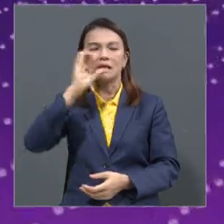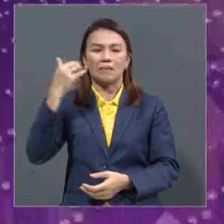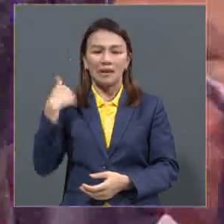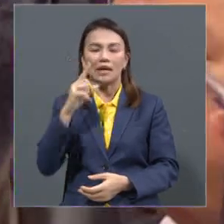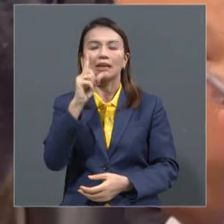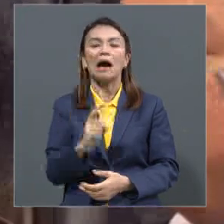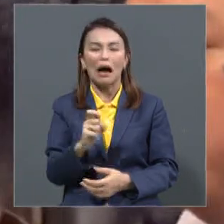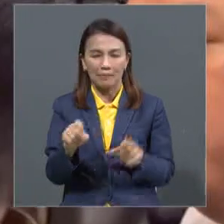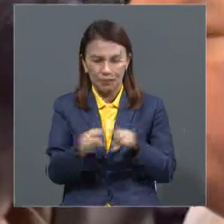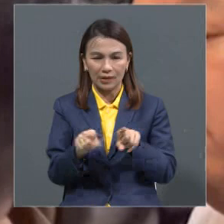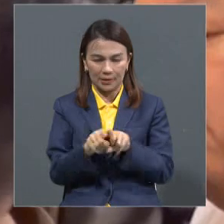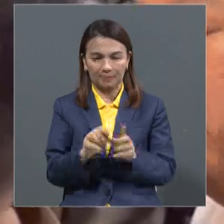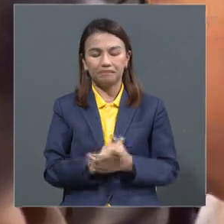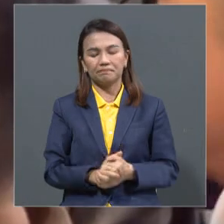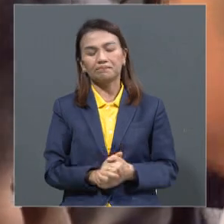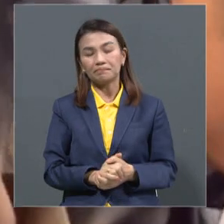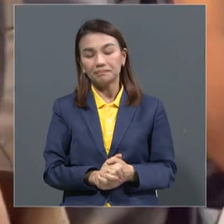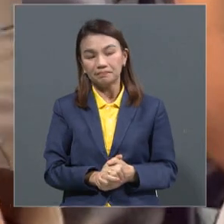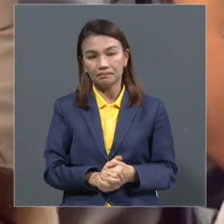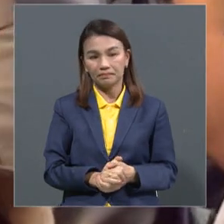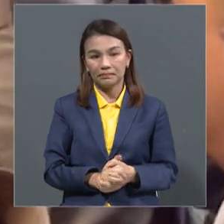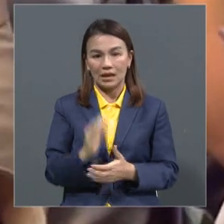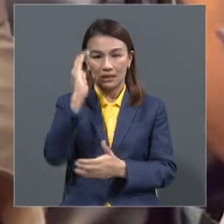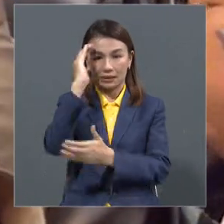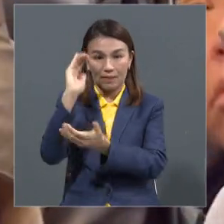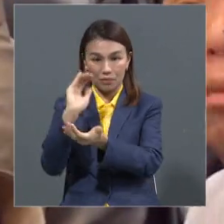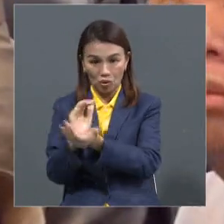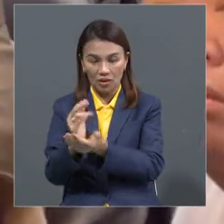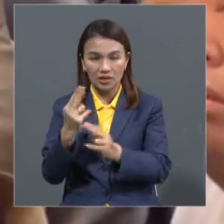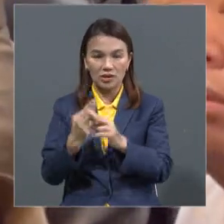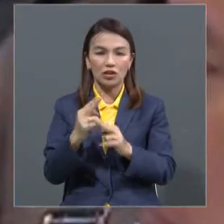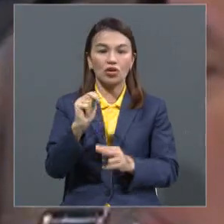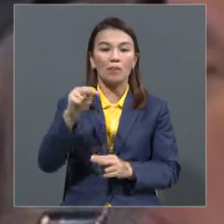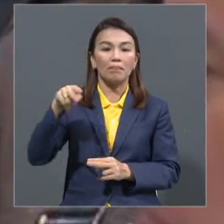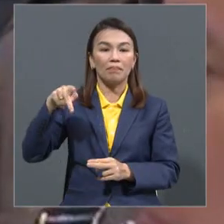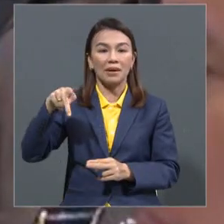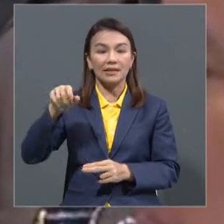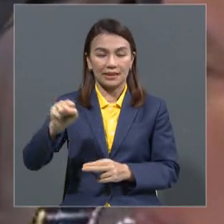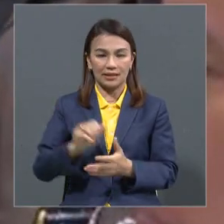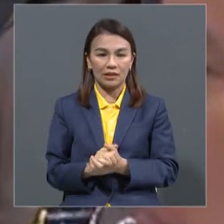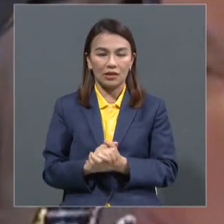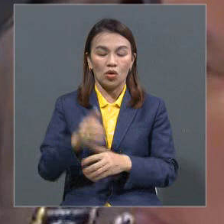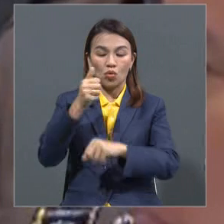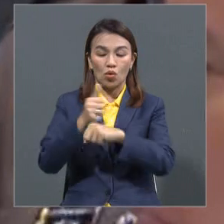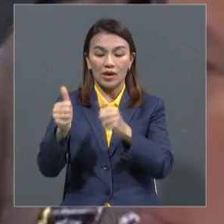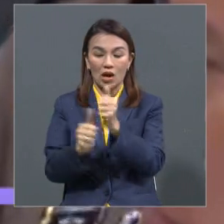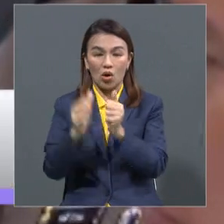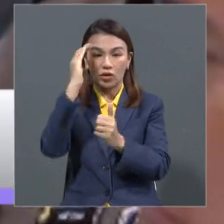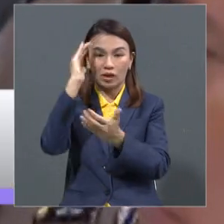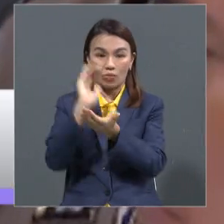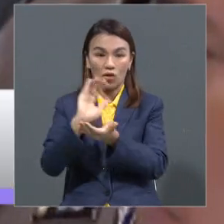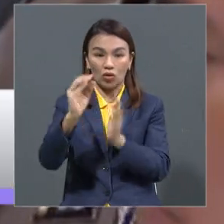คลายคดีที่สนลุมพินีครับทางด้านพล.ตำรวจตรีนพสินพูรองผู้บัญชาการตำรวจนครบาลแถลงไล่